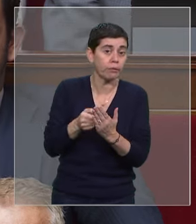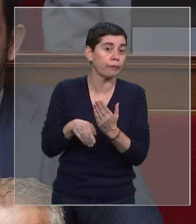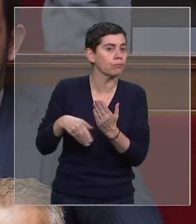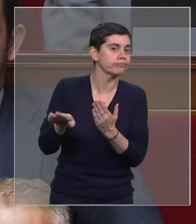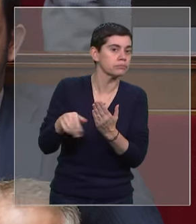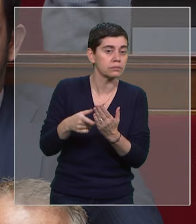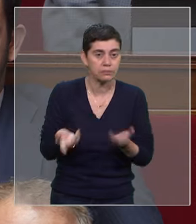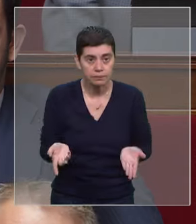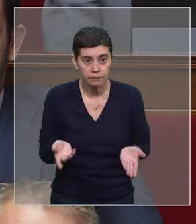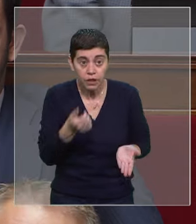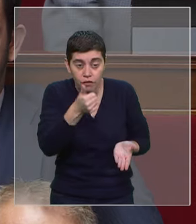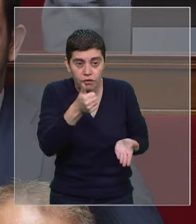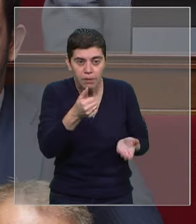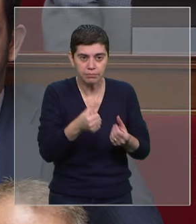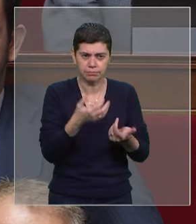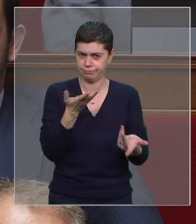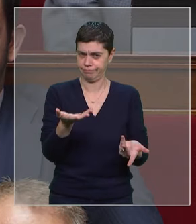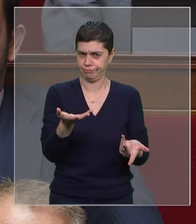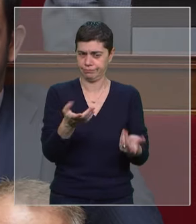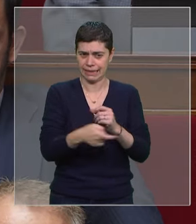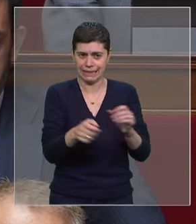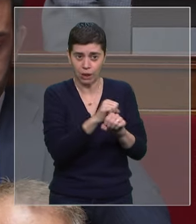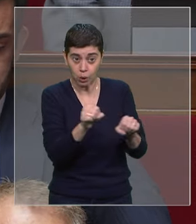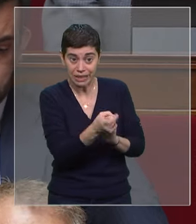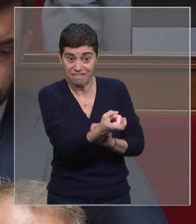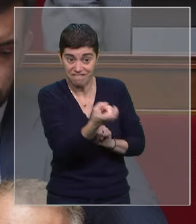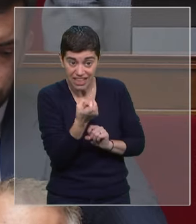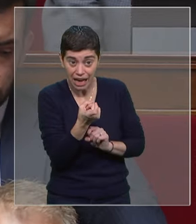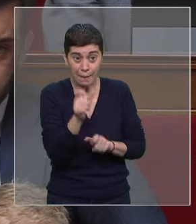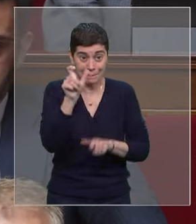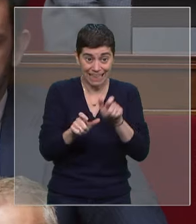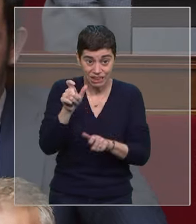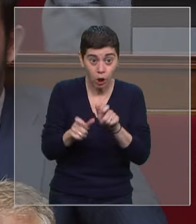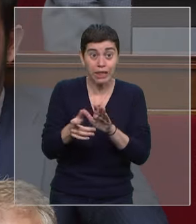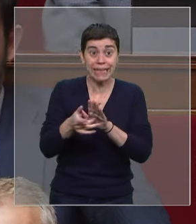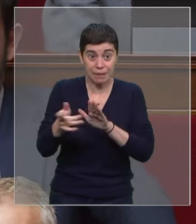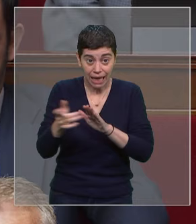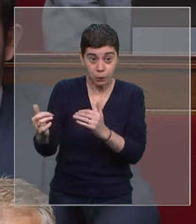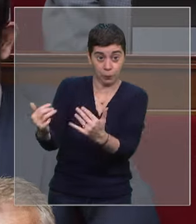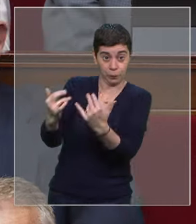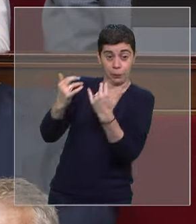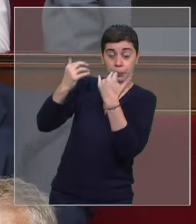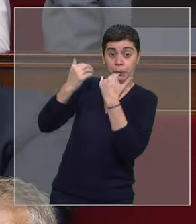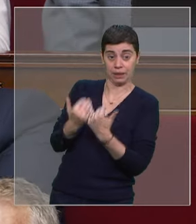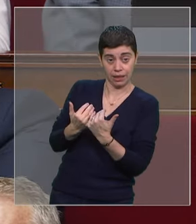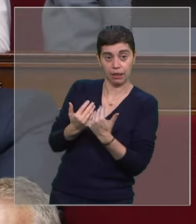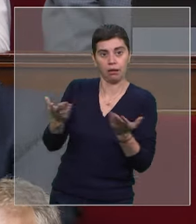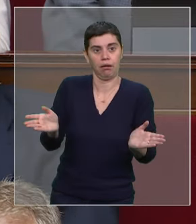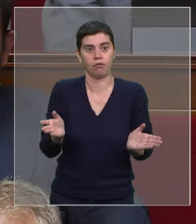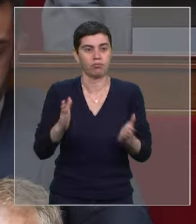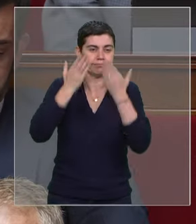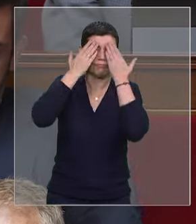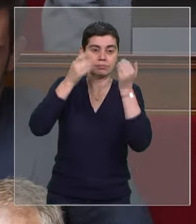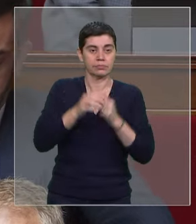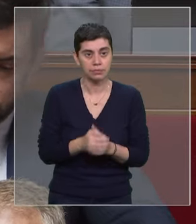feignez d'ignorer qu'une bonne partie des terroristes est issue de l'immigration, car cela mettrait en cause les responsabilités passées et